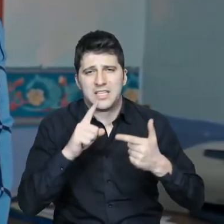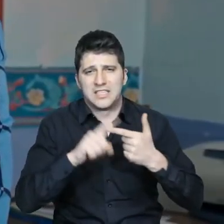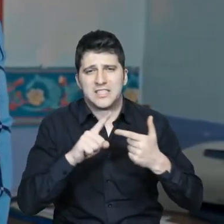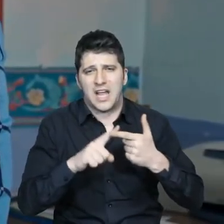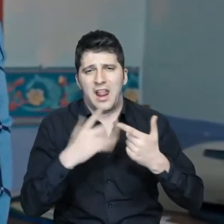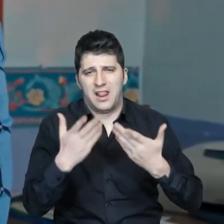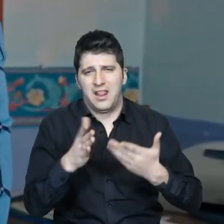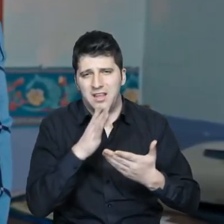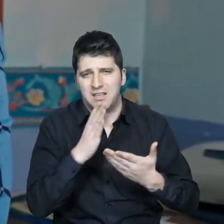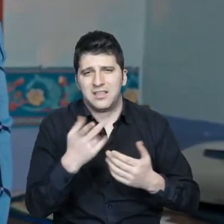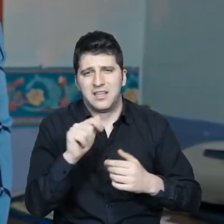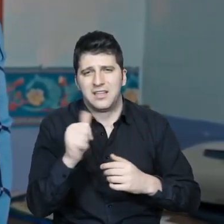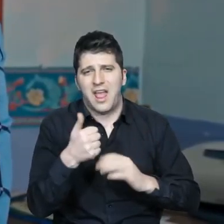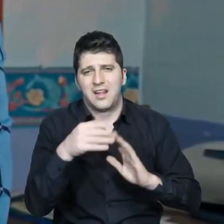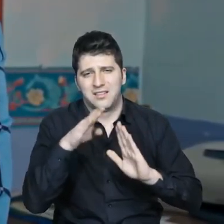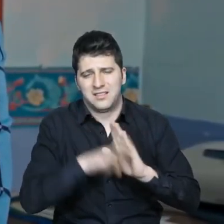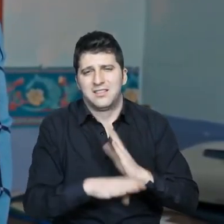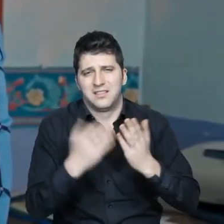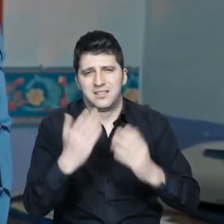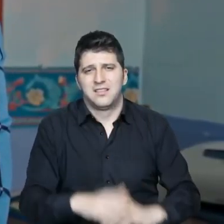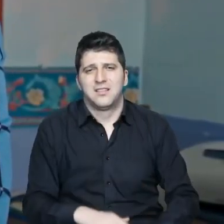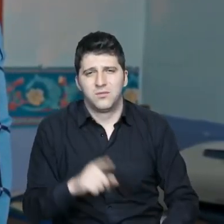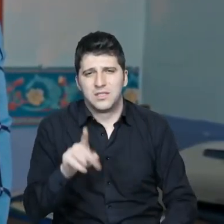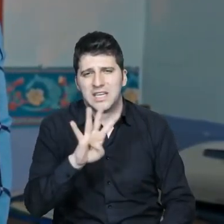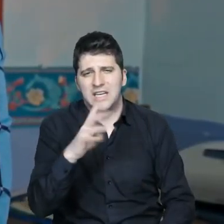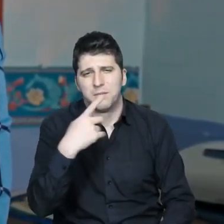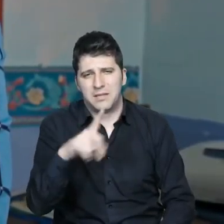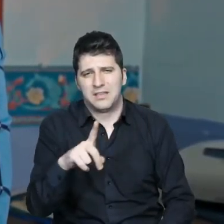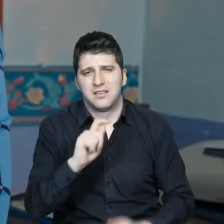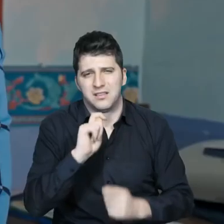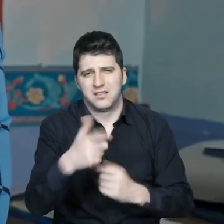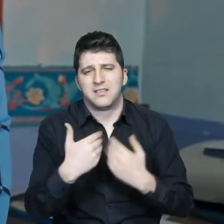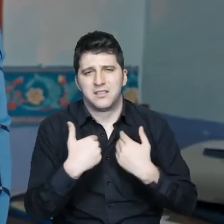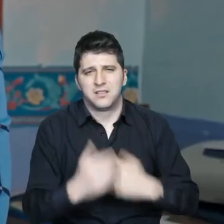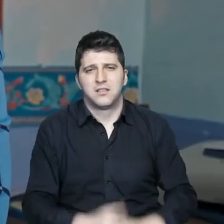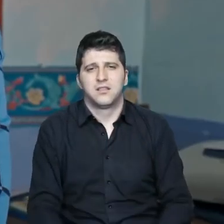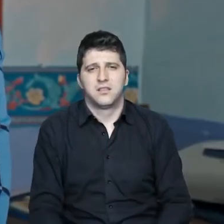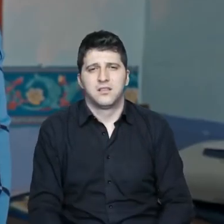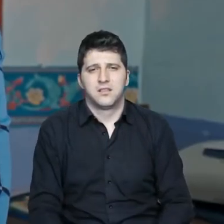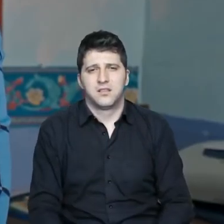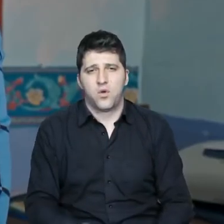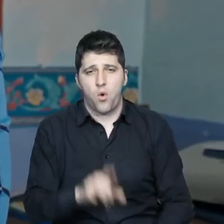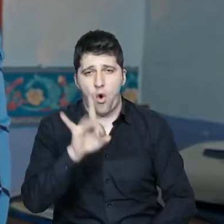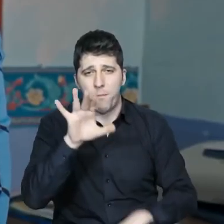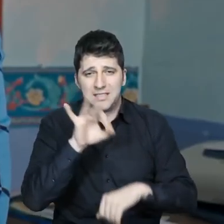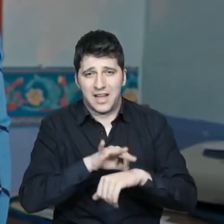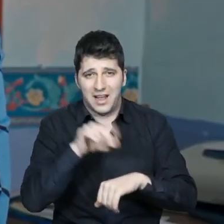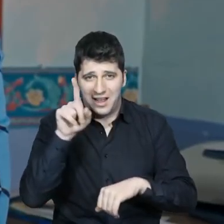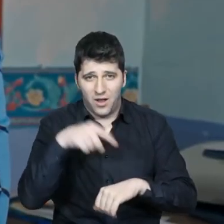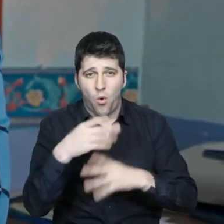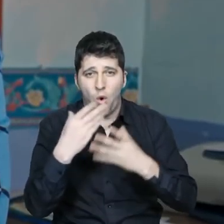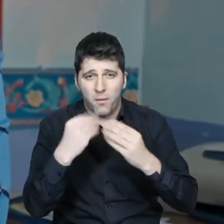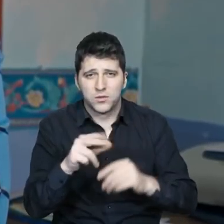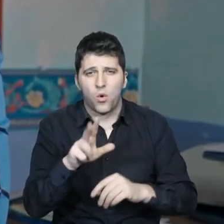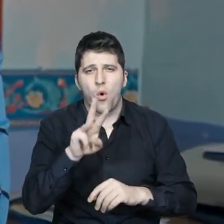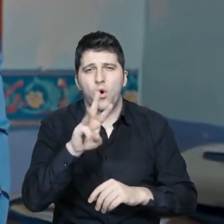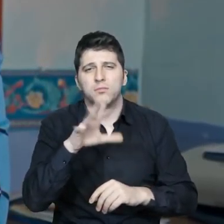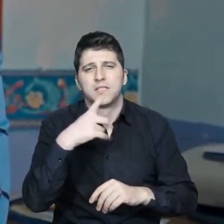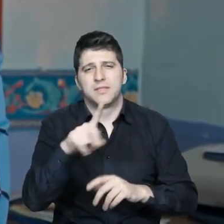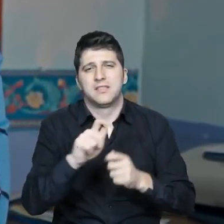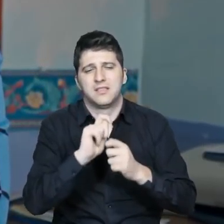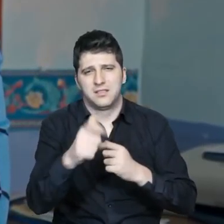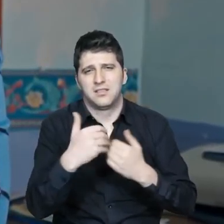düşünce biraz değer kaybeder ya. Bunu 40 bin lira olarak alacağım. Eğer 15 dakika içinde burada olmazsan 35 bin